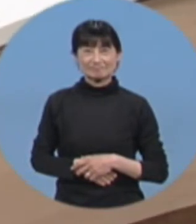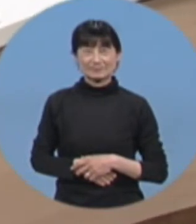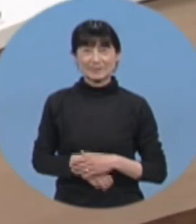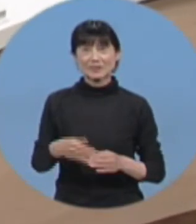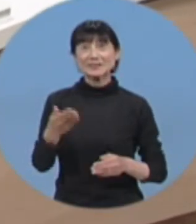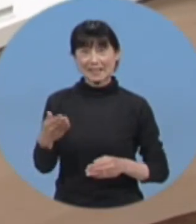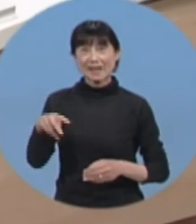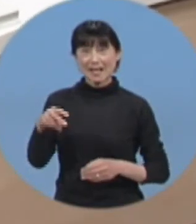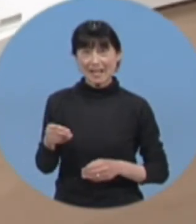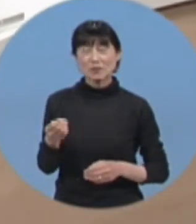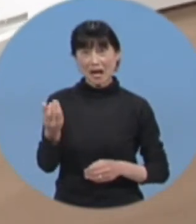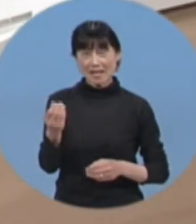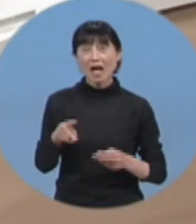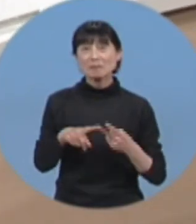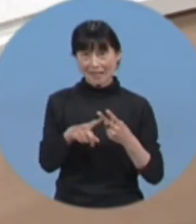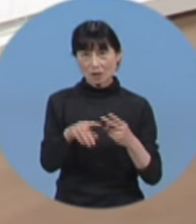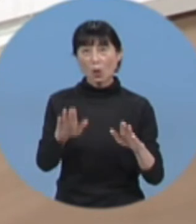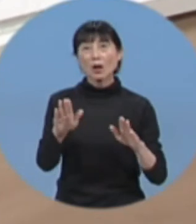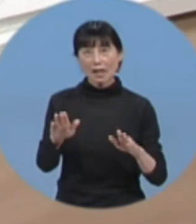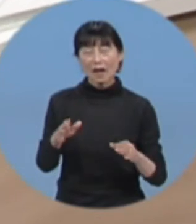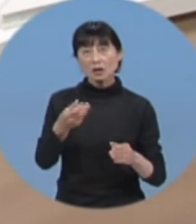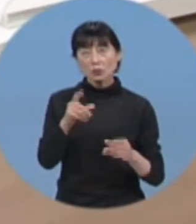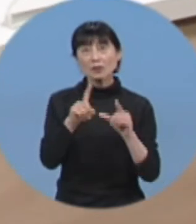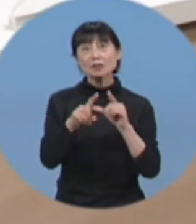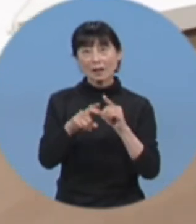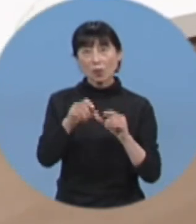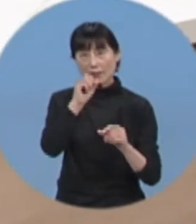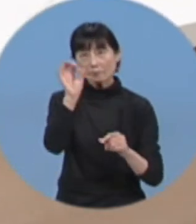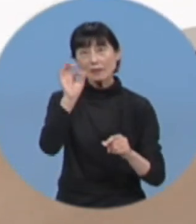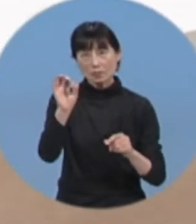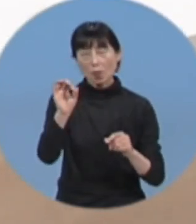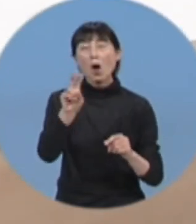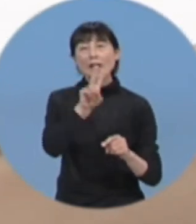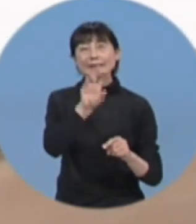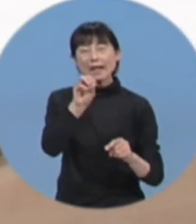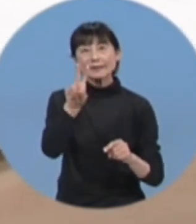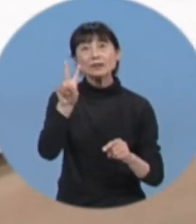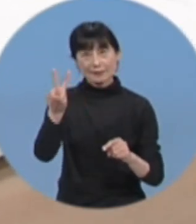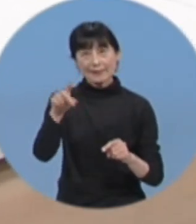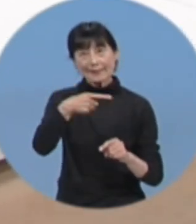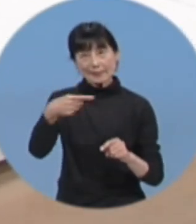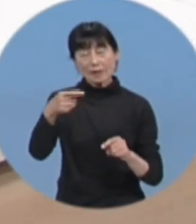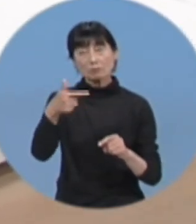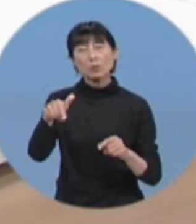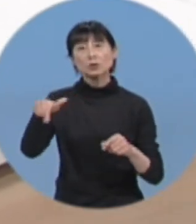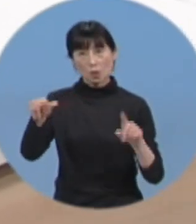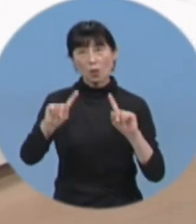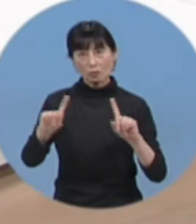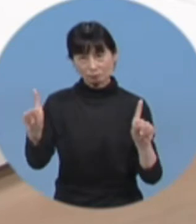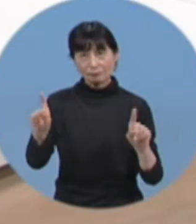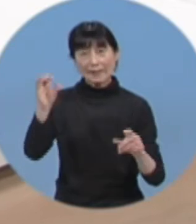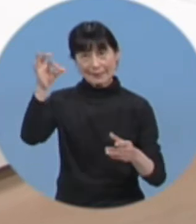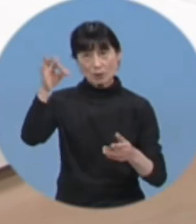続いては菜の花瓶です。 今回は食の千葉の一品を発掘2022一般部門の金賞を受賞したあ